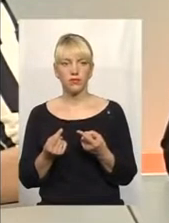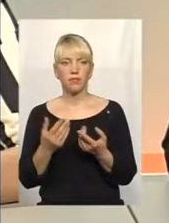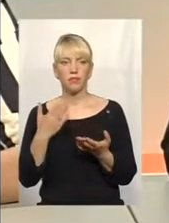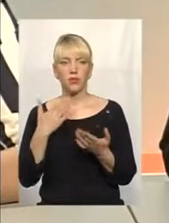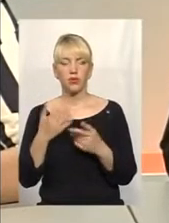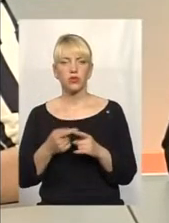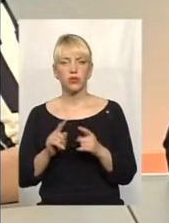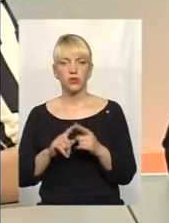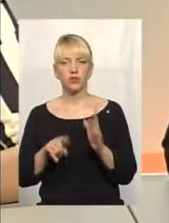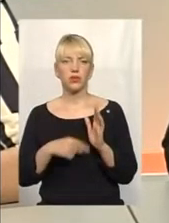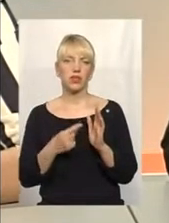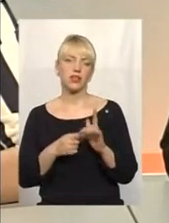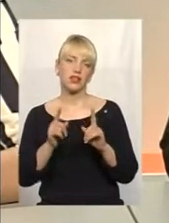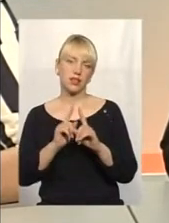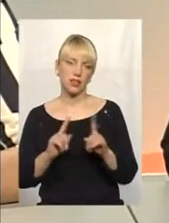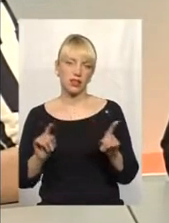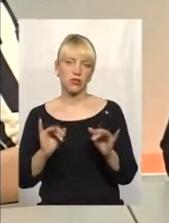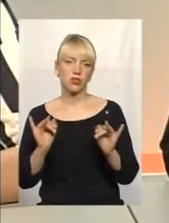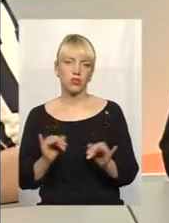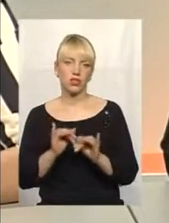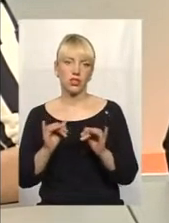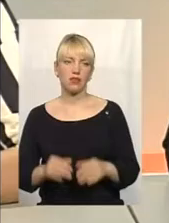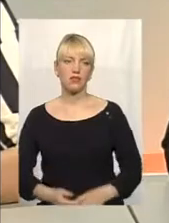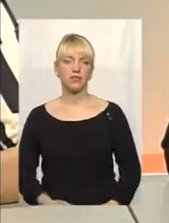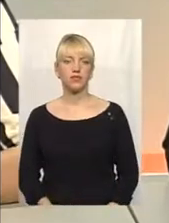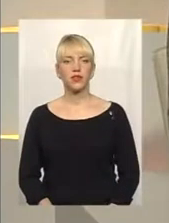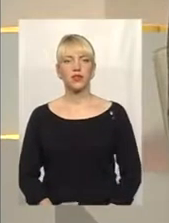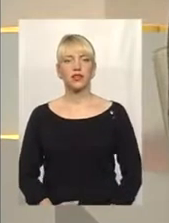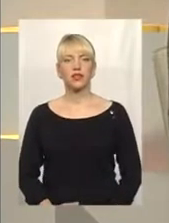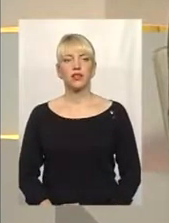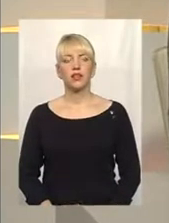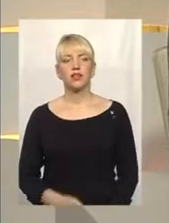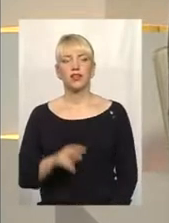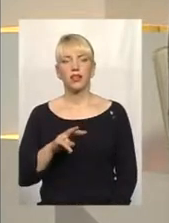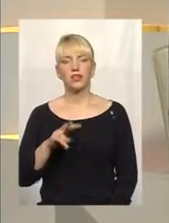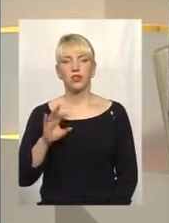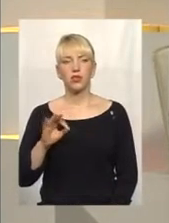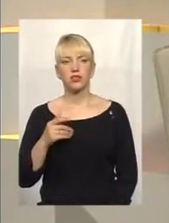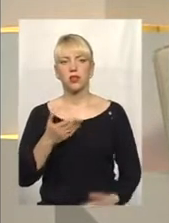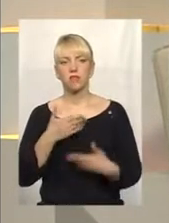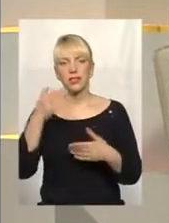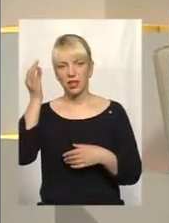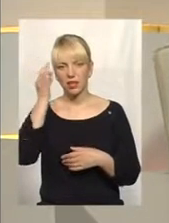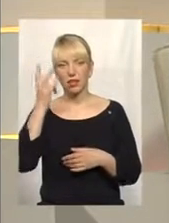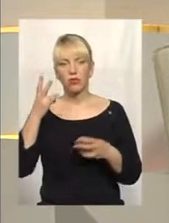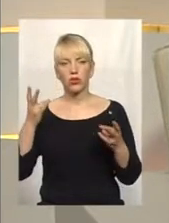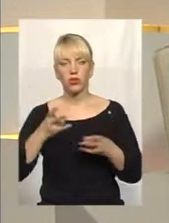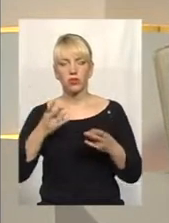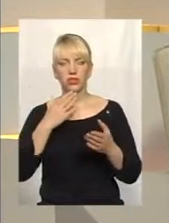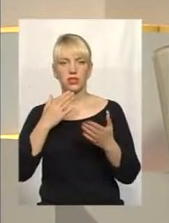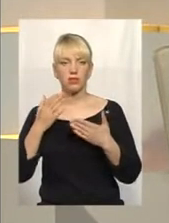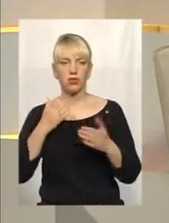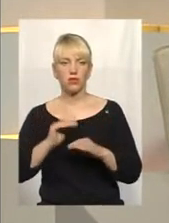підходять до цього досить креативно і цікаво педагоги. Ларисо Олексіївно, ми згадали про необхідність спілкування